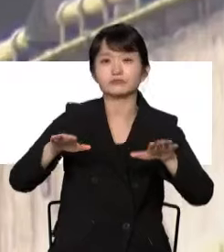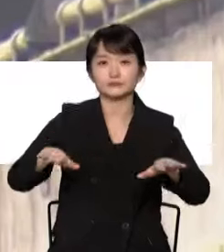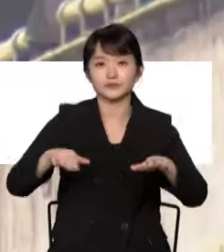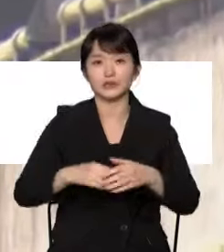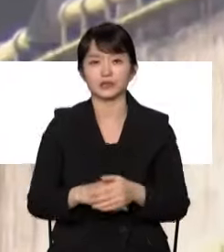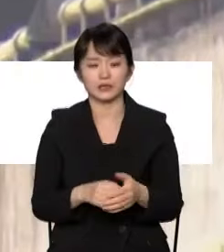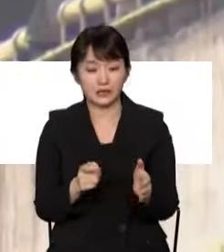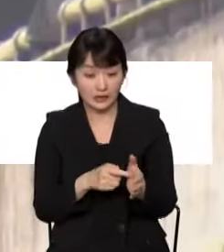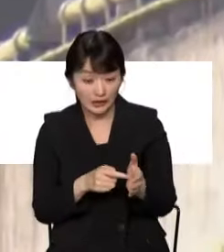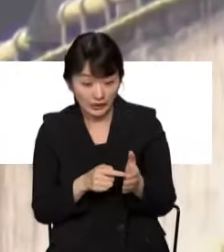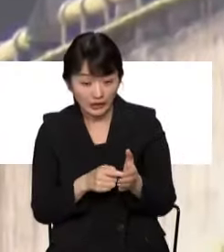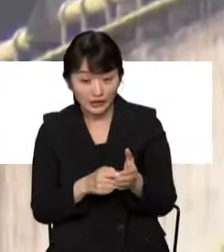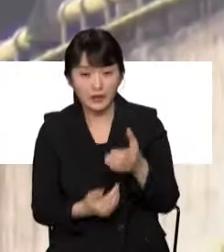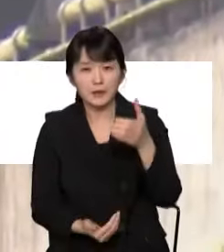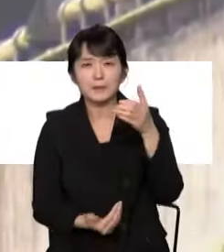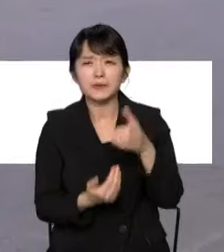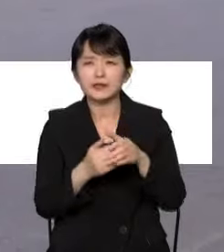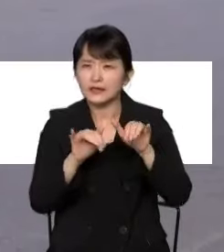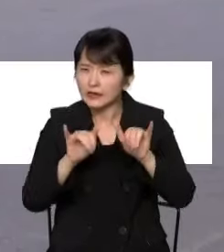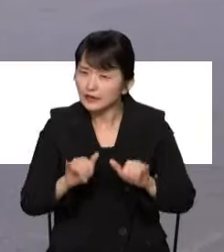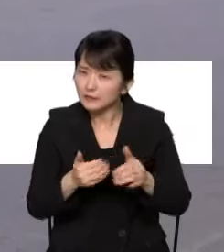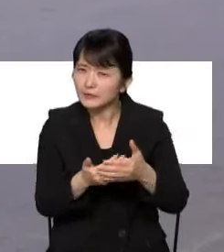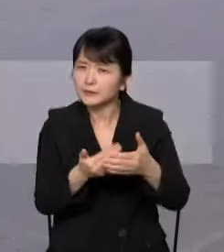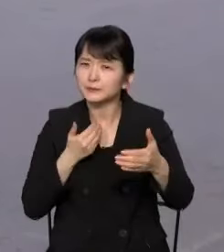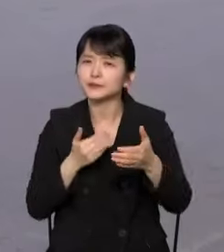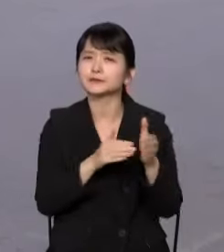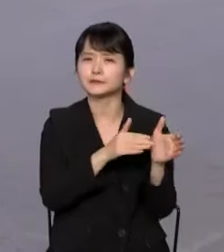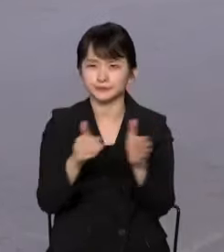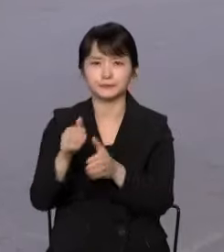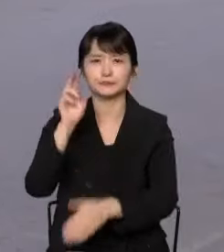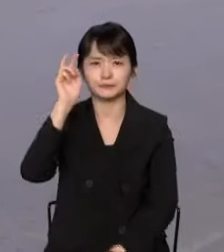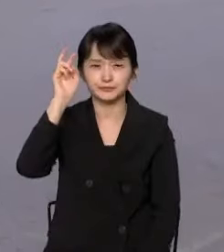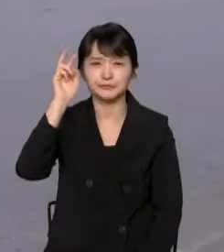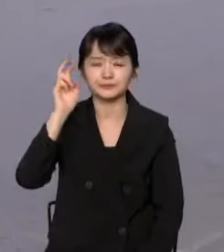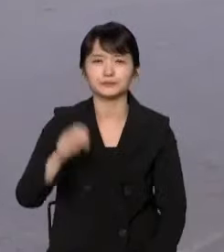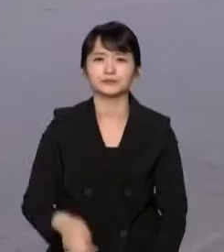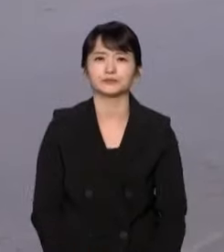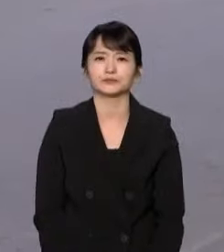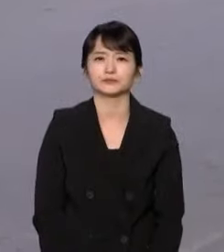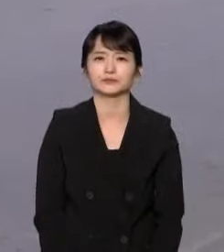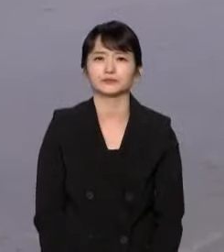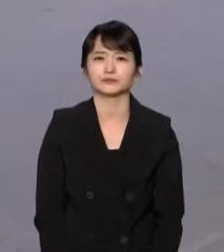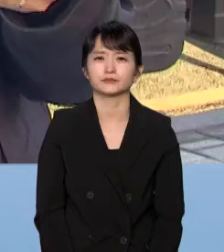이런 긴급 상황이 발생할 수 있을 것을 미리 대비하는 걸로 보입니다.